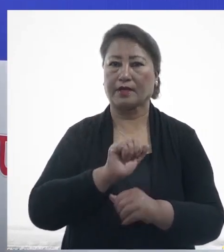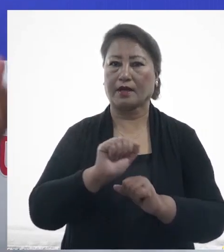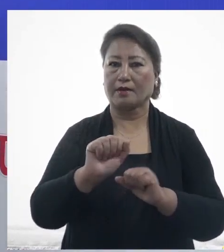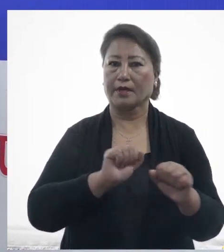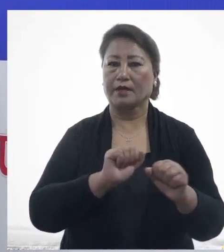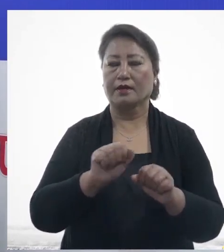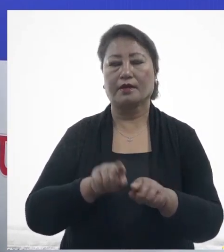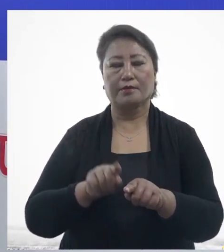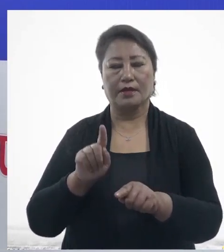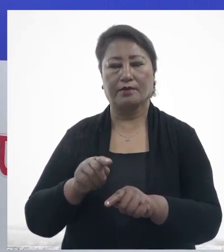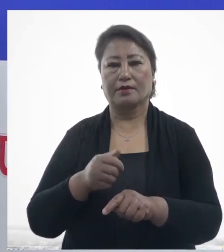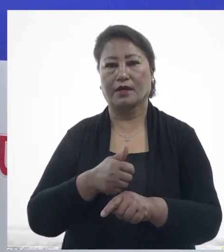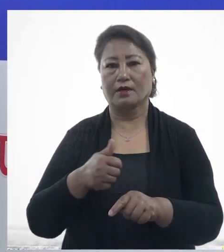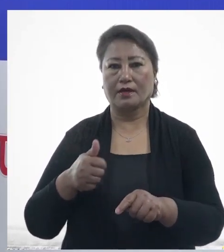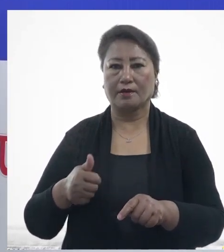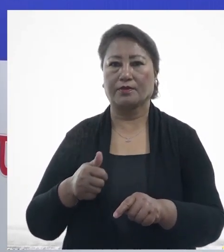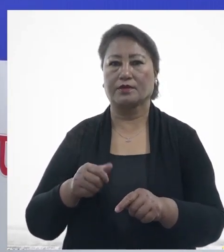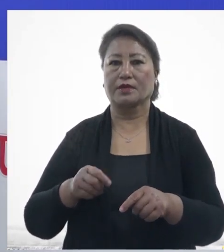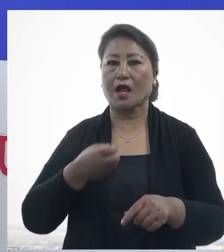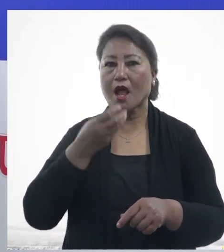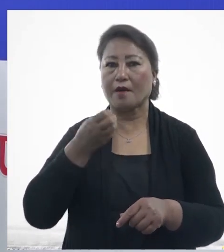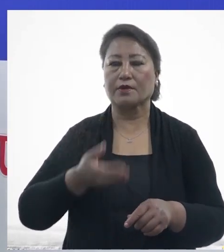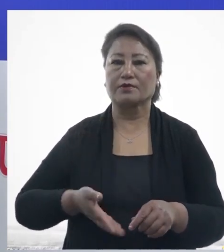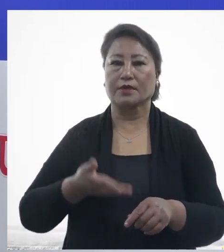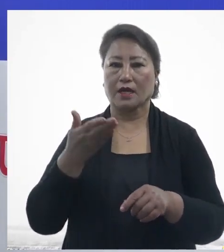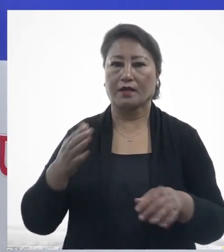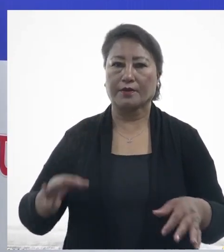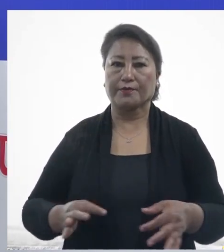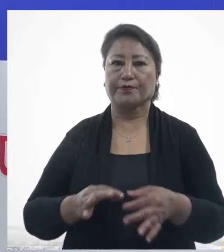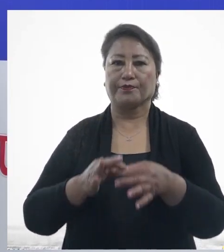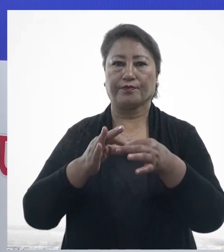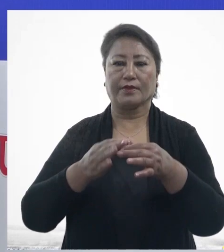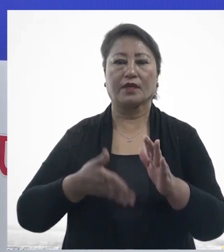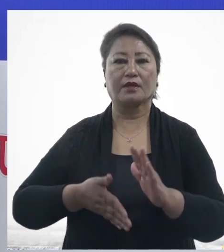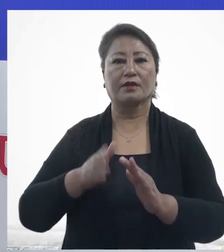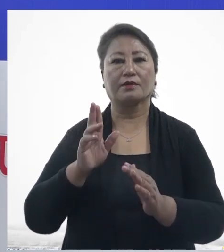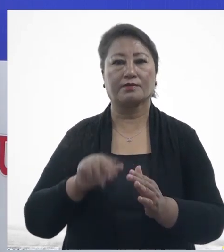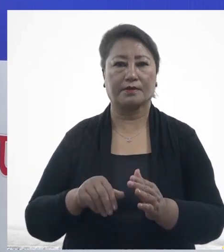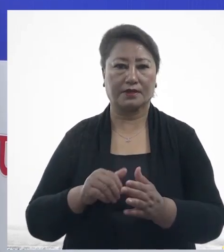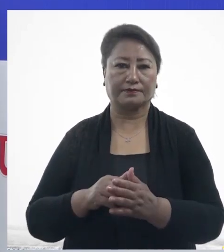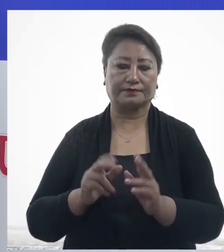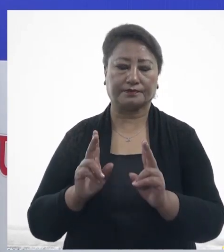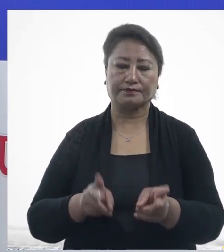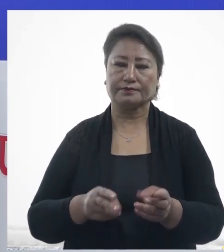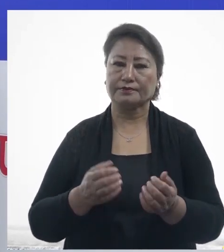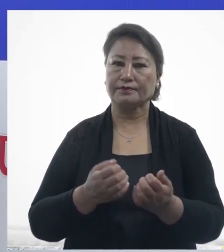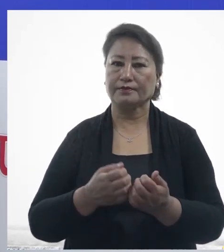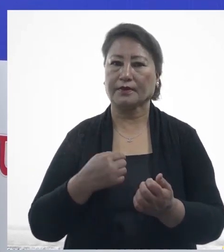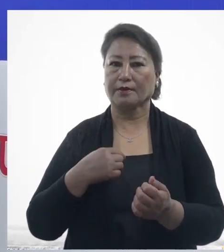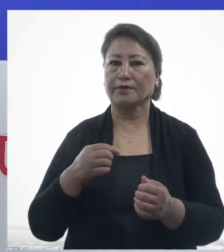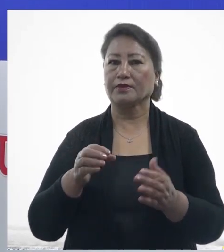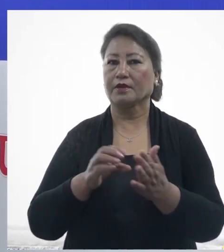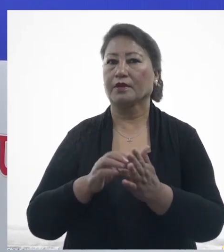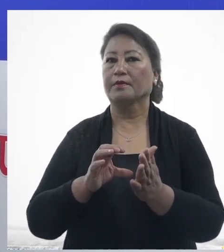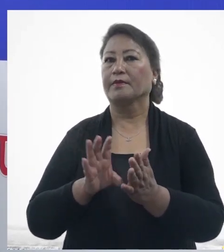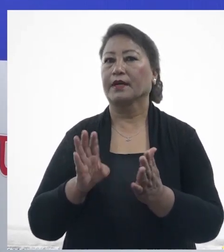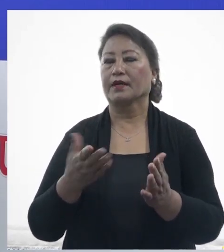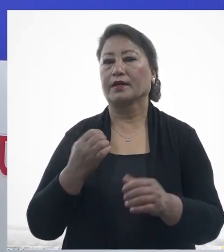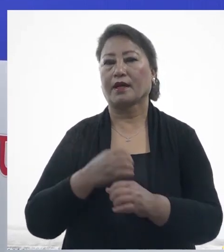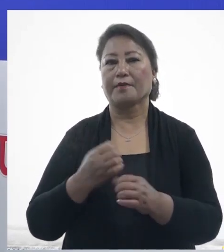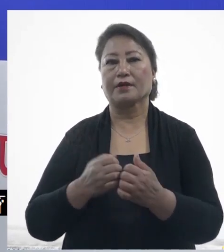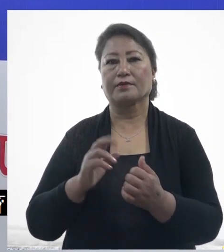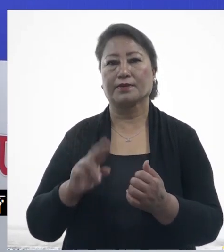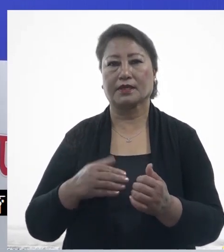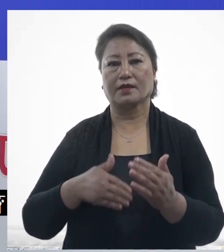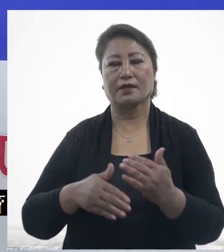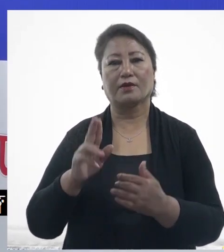चाहिँ एउटा क्युमुलेटिभ एउटा आवाज उठाएर हामीले चाहिँ घचघचाउनु पर्छ जस्तो लाग्छ. तर हामीले यो भनिरहँदा हामी हाम्रो साइडबाट हामी के कति गर्न सक्छौँ यसलाई गर्दै